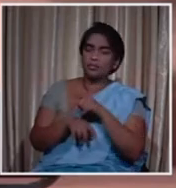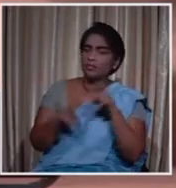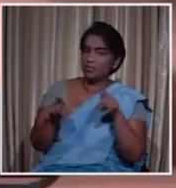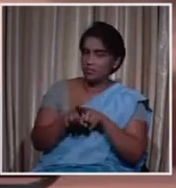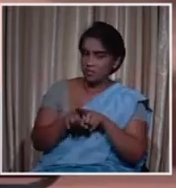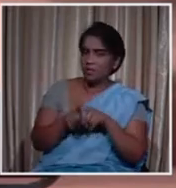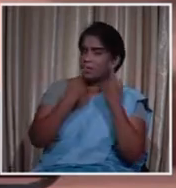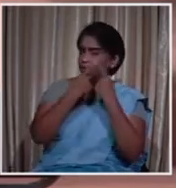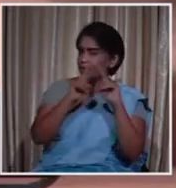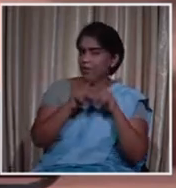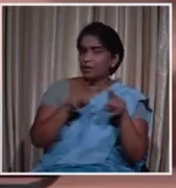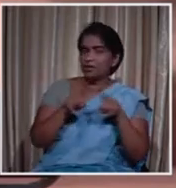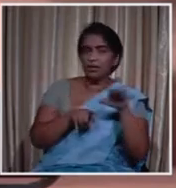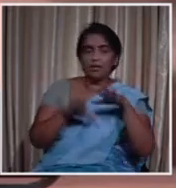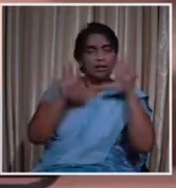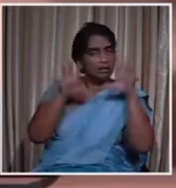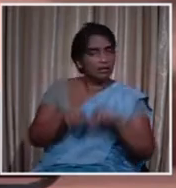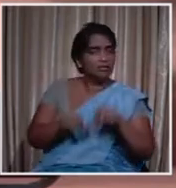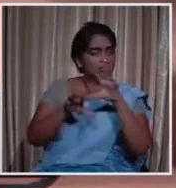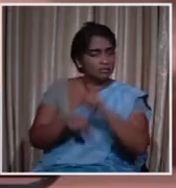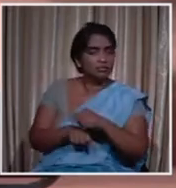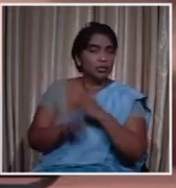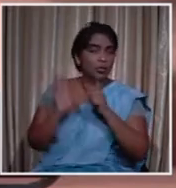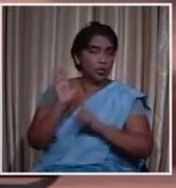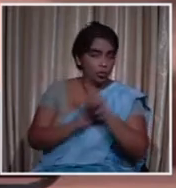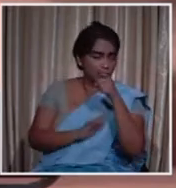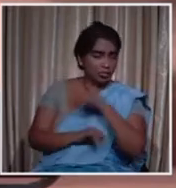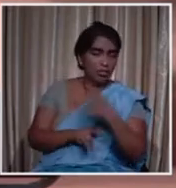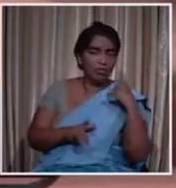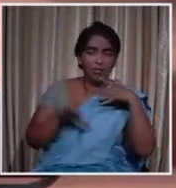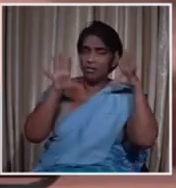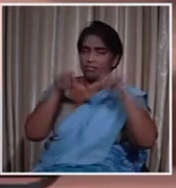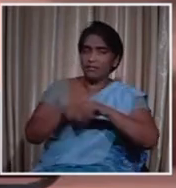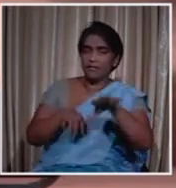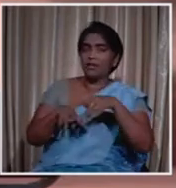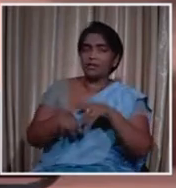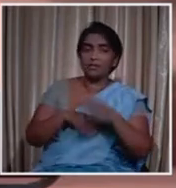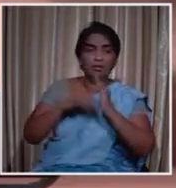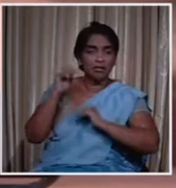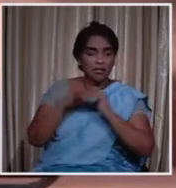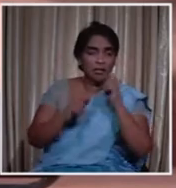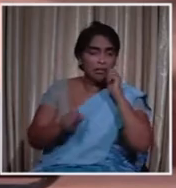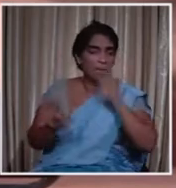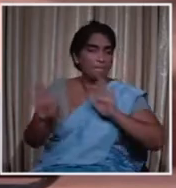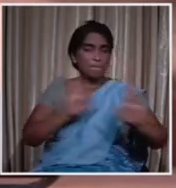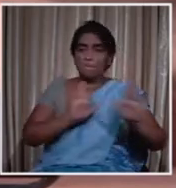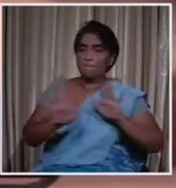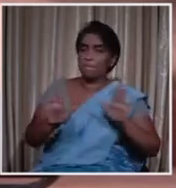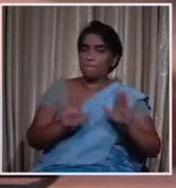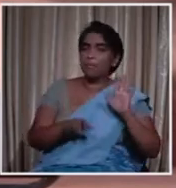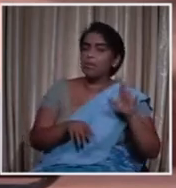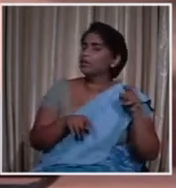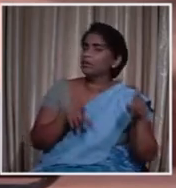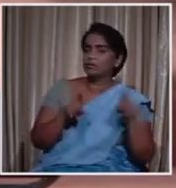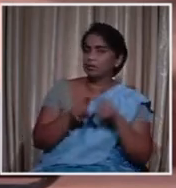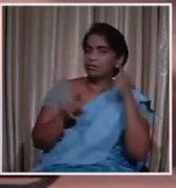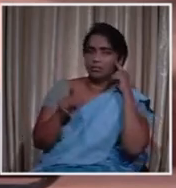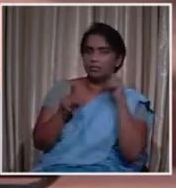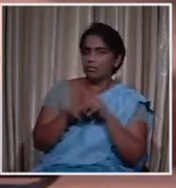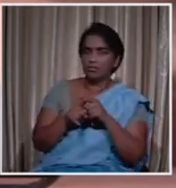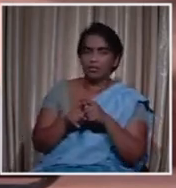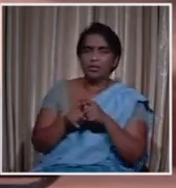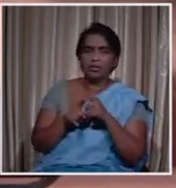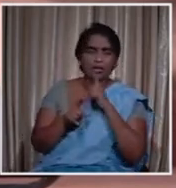அபகரிக்கப்பட்டு இராணுவத்தினுடைய செயல்பாட்டுக்குள் தமிழ் மக்கள் அடக்கி வைத்திருக்கப்படுகிறார்கள் என்பதற்கு இவையெல்லாம் ஒரு சின்ன உதாரணம்.